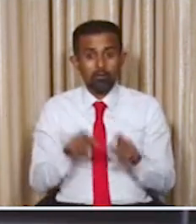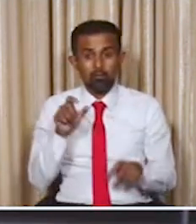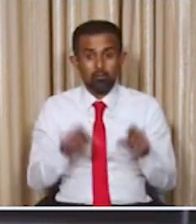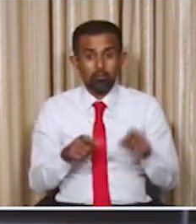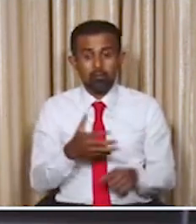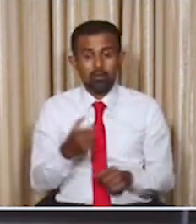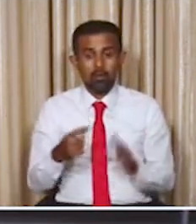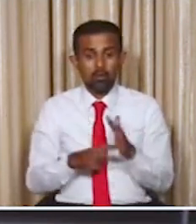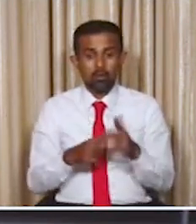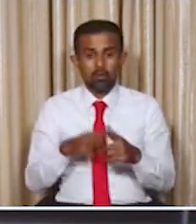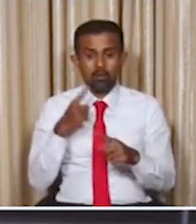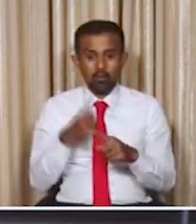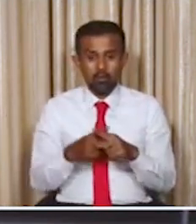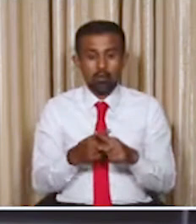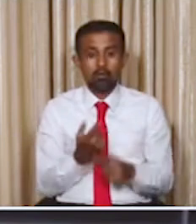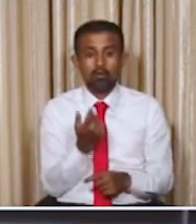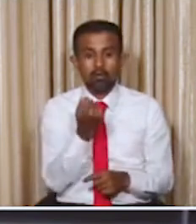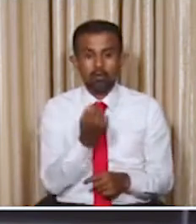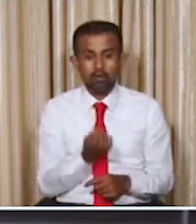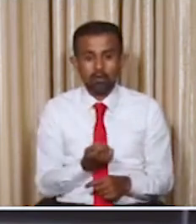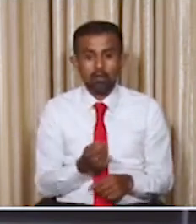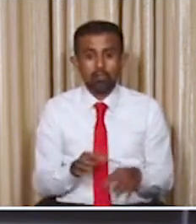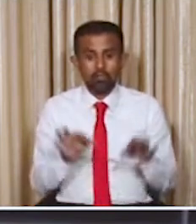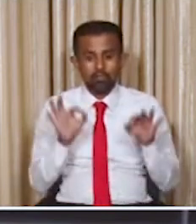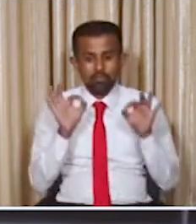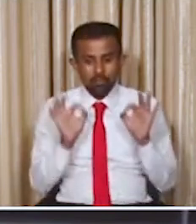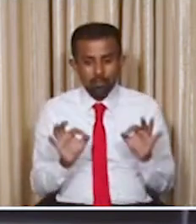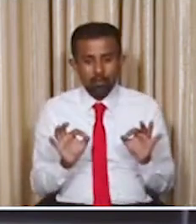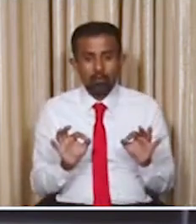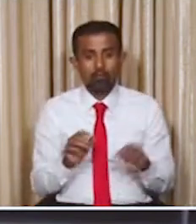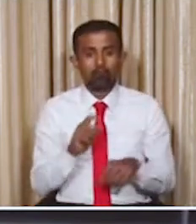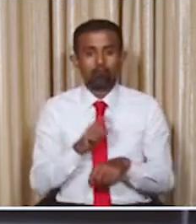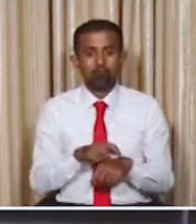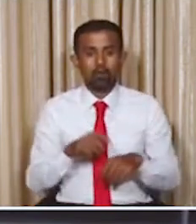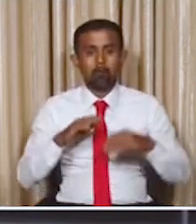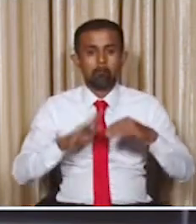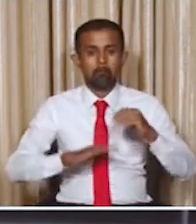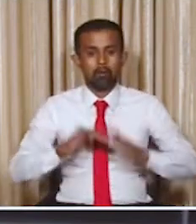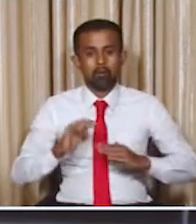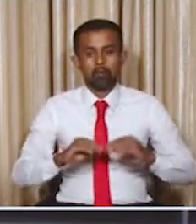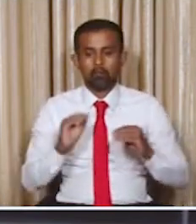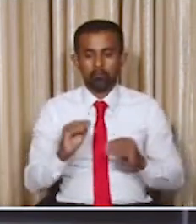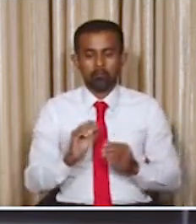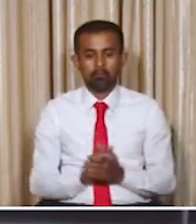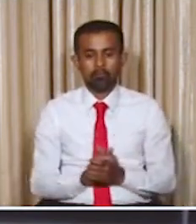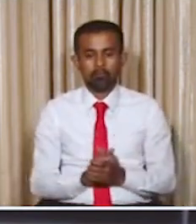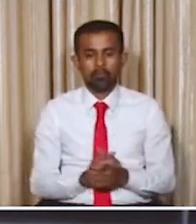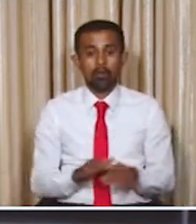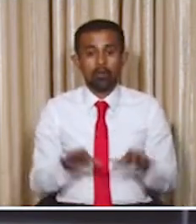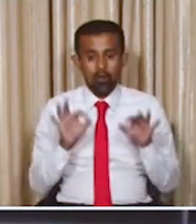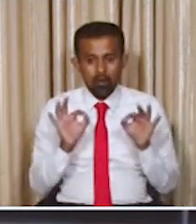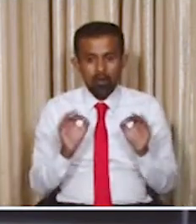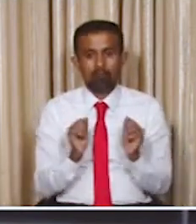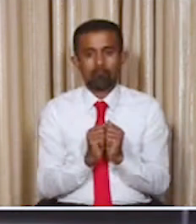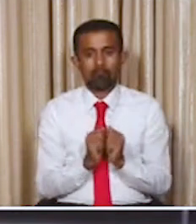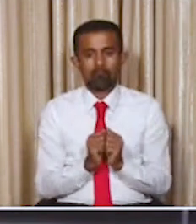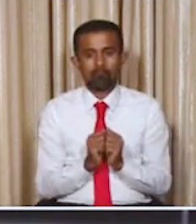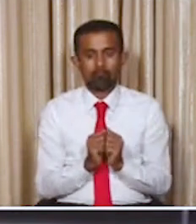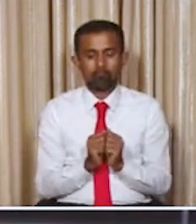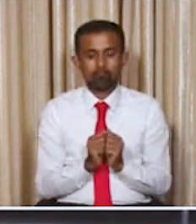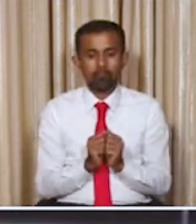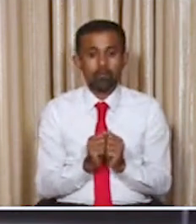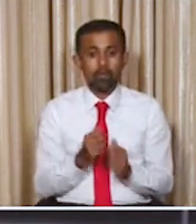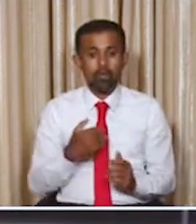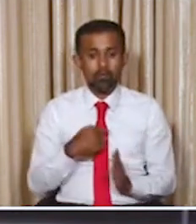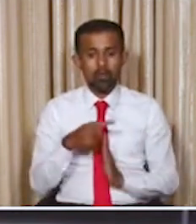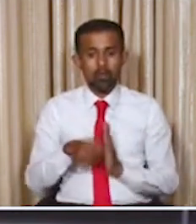ගන්න මේ ටැක්ස් එක මේ බදු මුදල හරි තැනට හරි වෙලාවට පාවිච්චි කරනවා හරි දෙයට හැබැයි ඒක